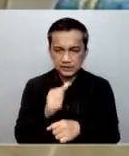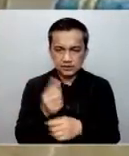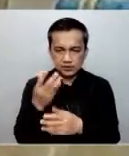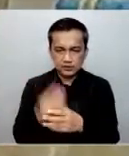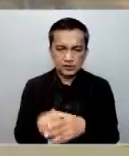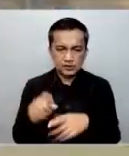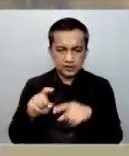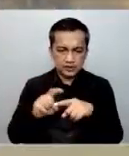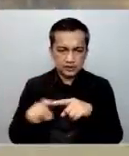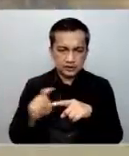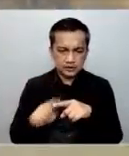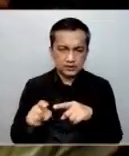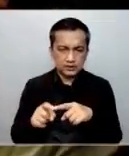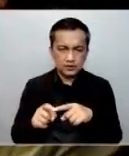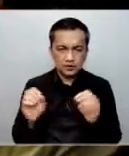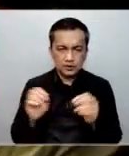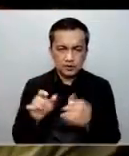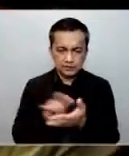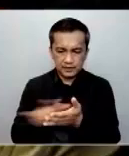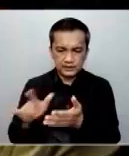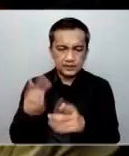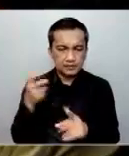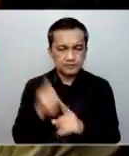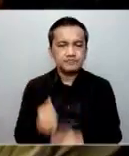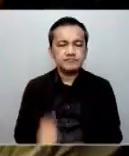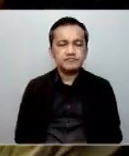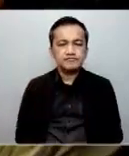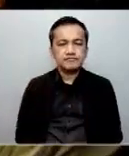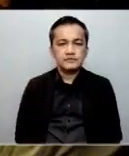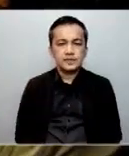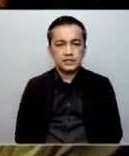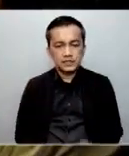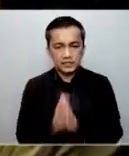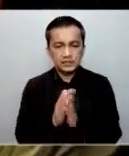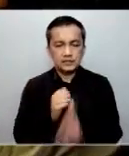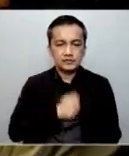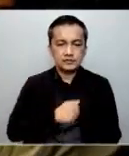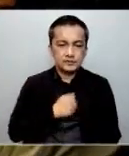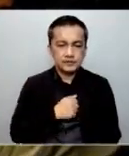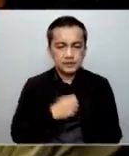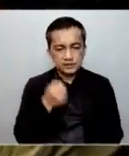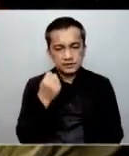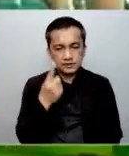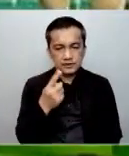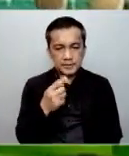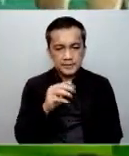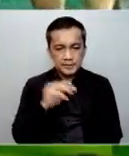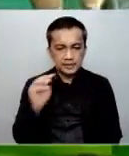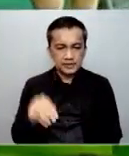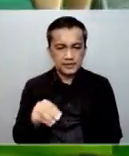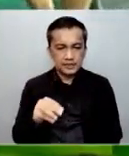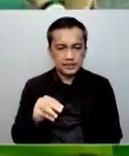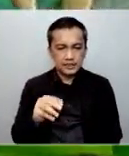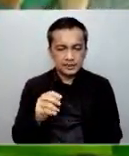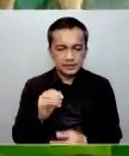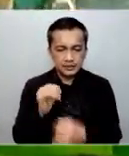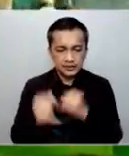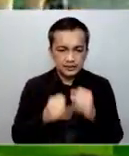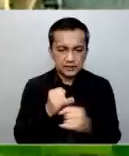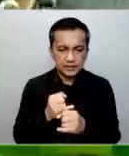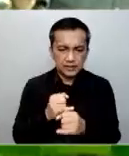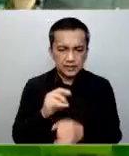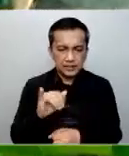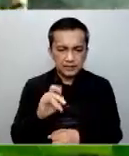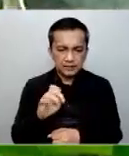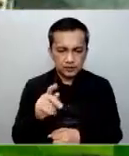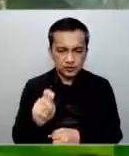at walang flight na naapektuhan. Nauna nang nanghingi ng paumanhin at pangunawa ang Manila International Airport Authority sa mga